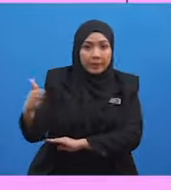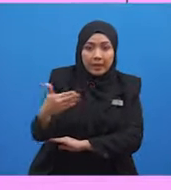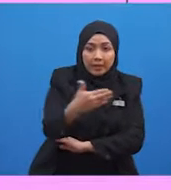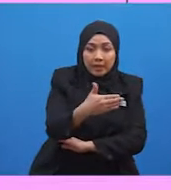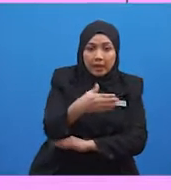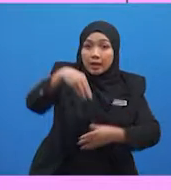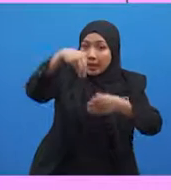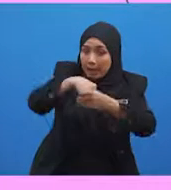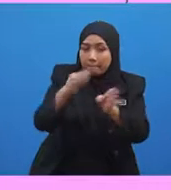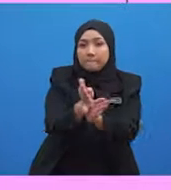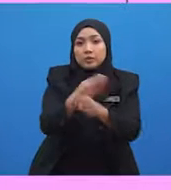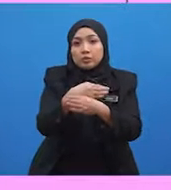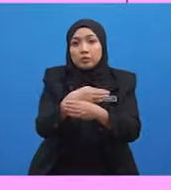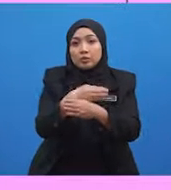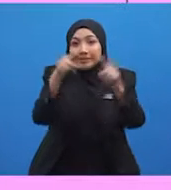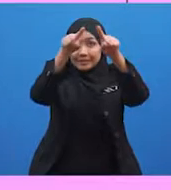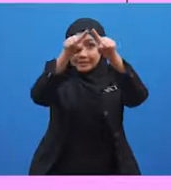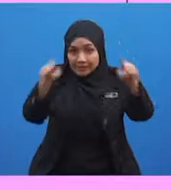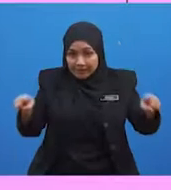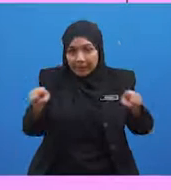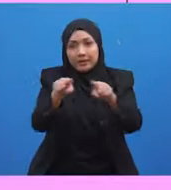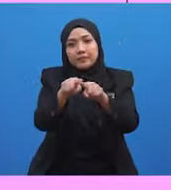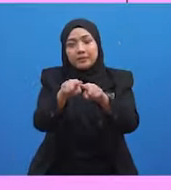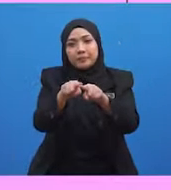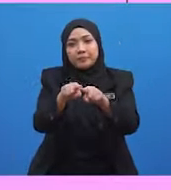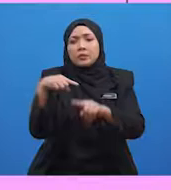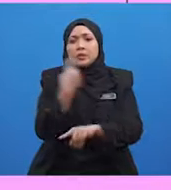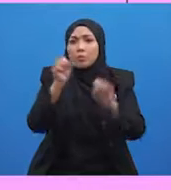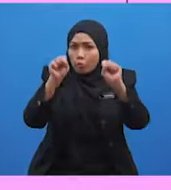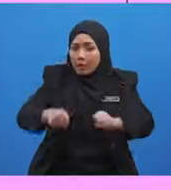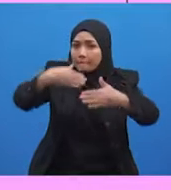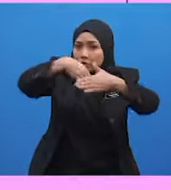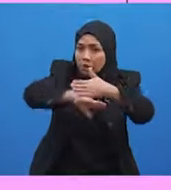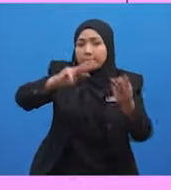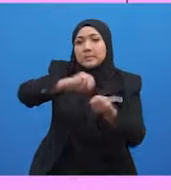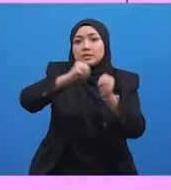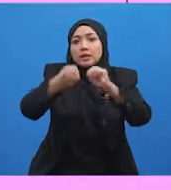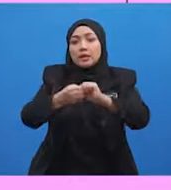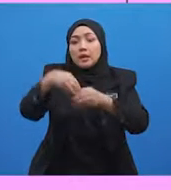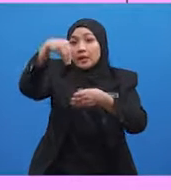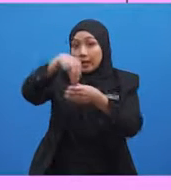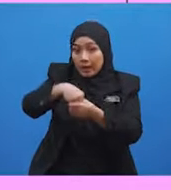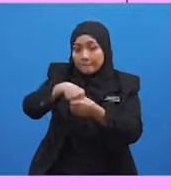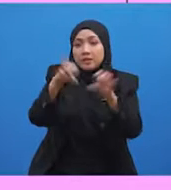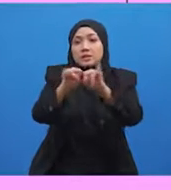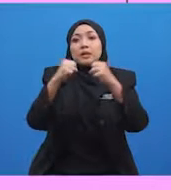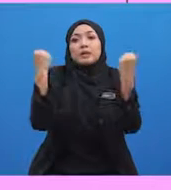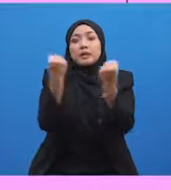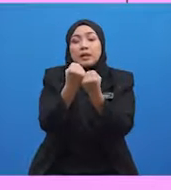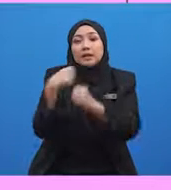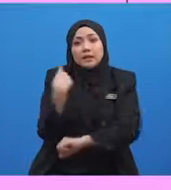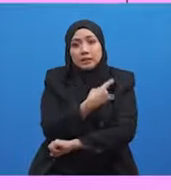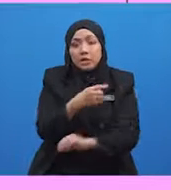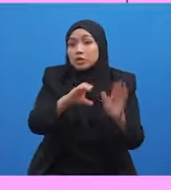bentuk segitiga. Kita boleh masukkan masalah yang berlaku dalam syarikat kita.